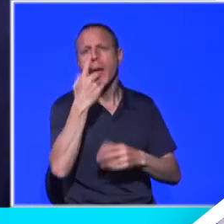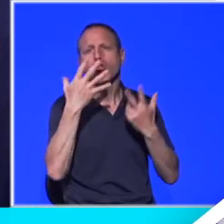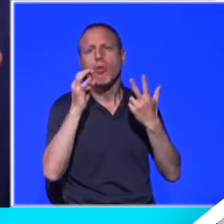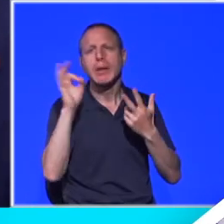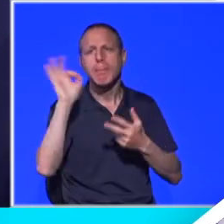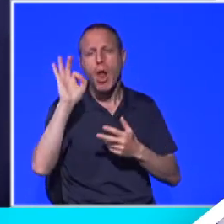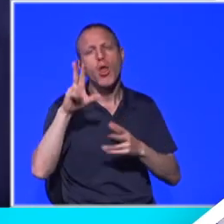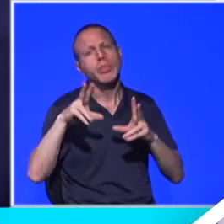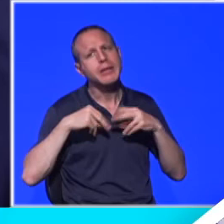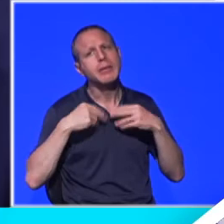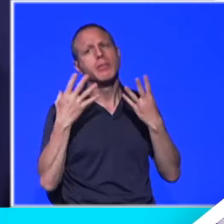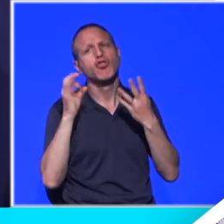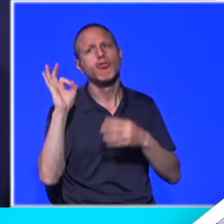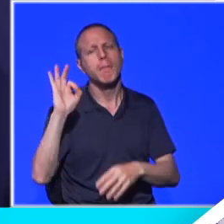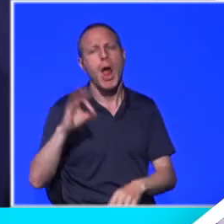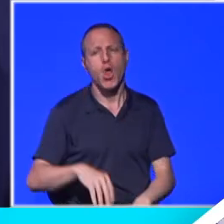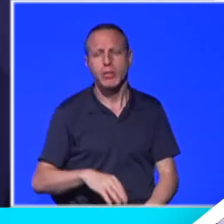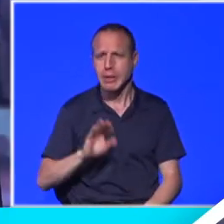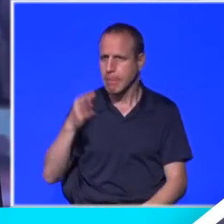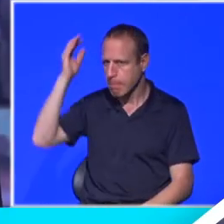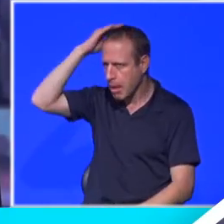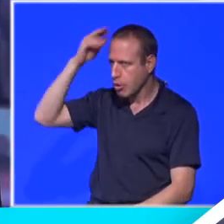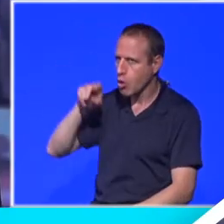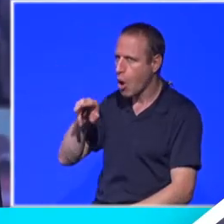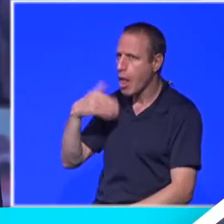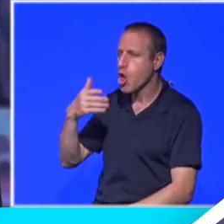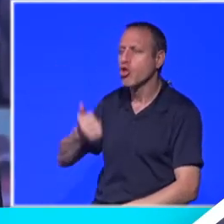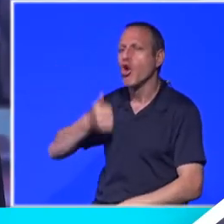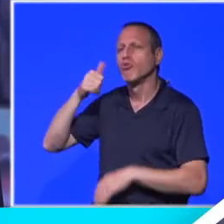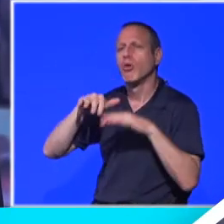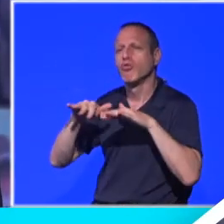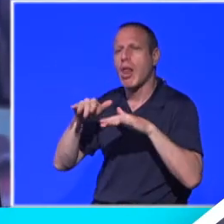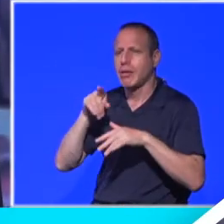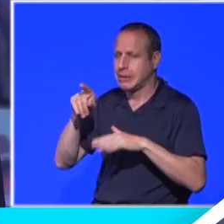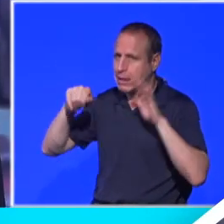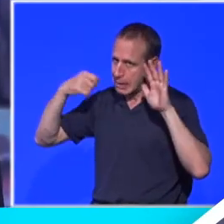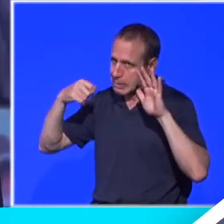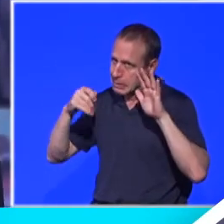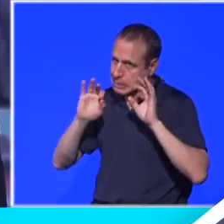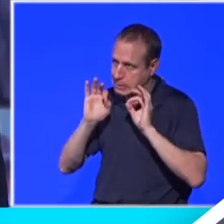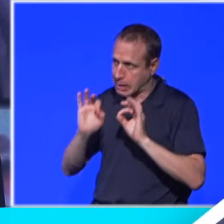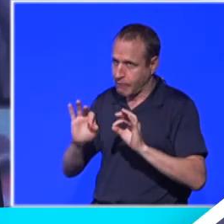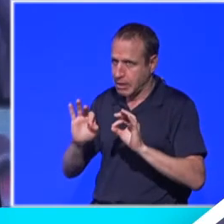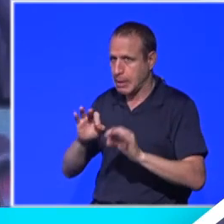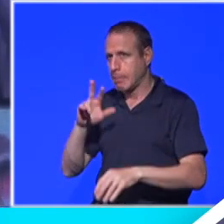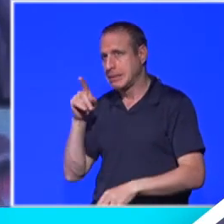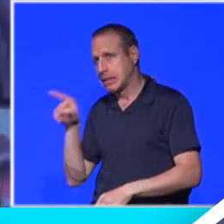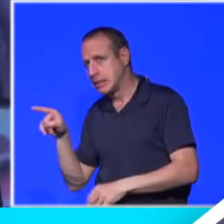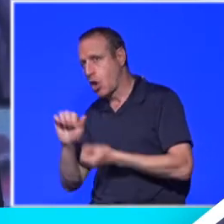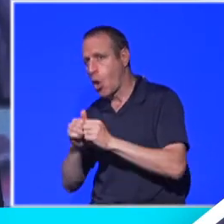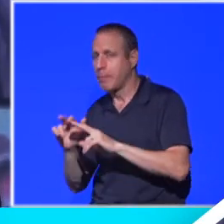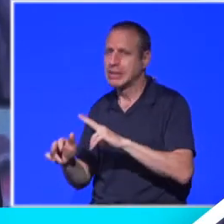מעלות, בוא נסכים על 90 מעלות. אבל אם בנט הולך להיות ראש ממשלה, וזה תסריט סביר מצד זה או מצד